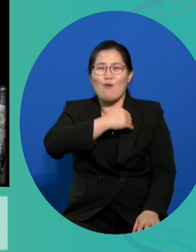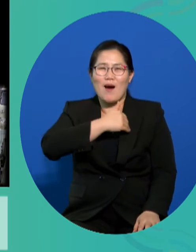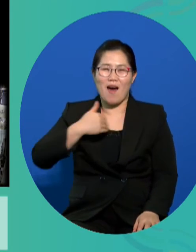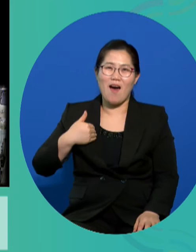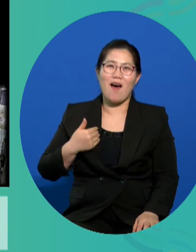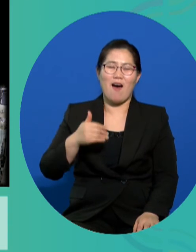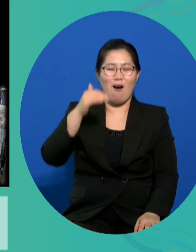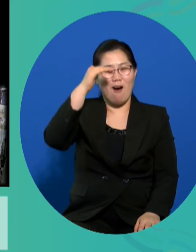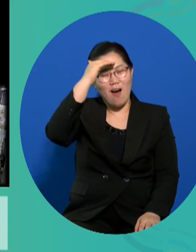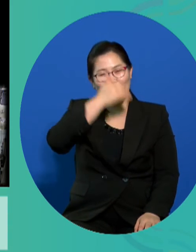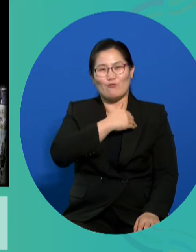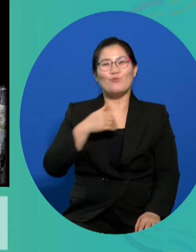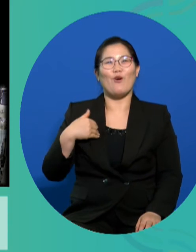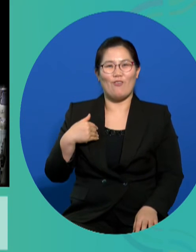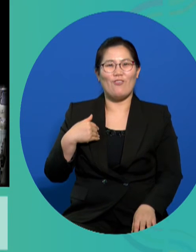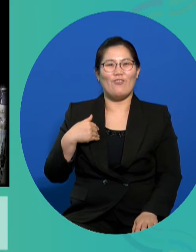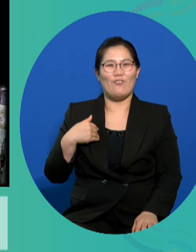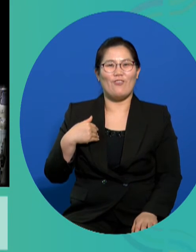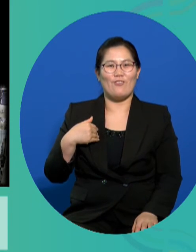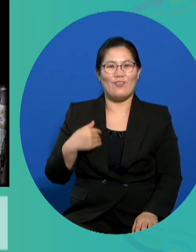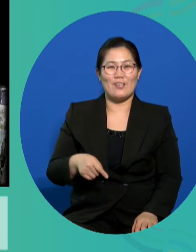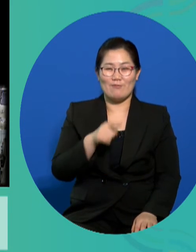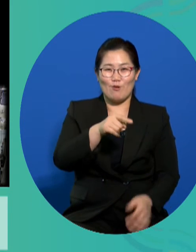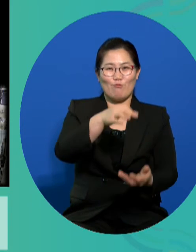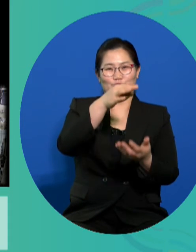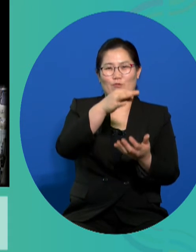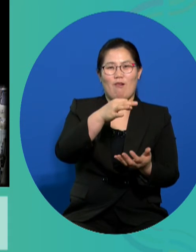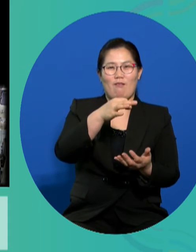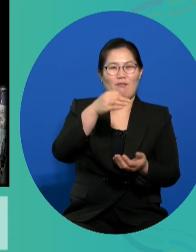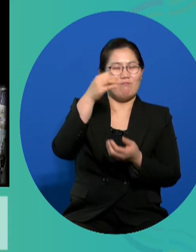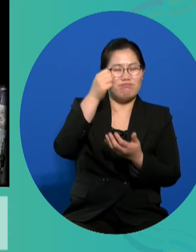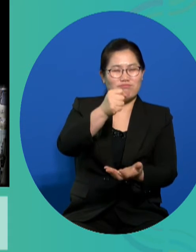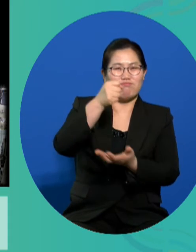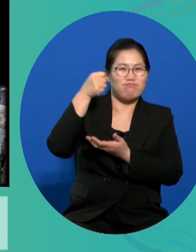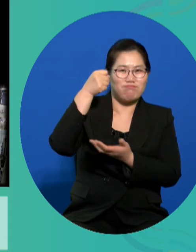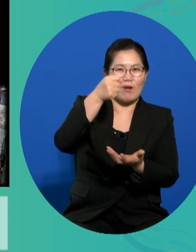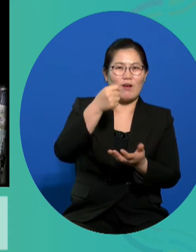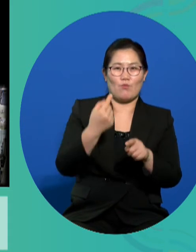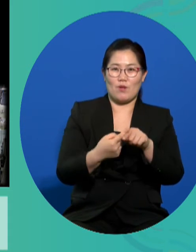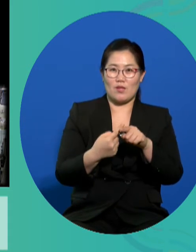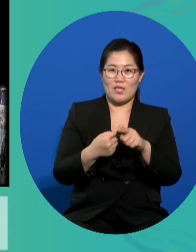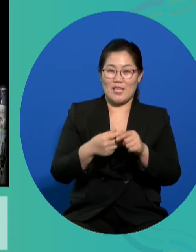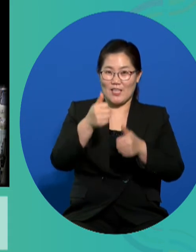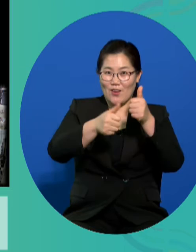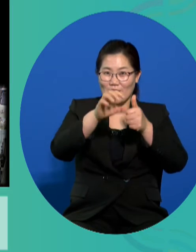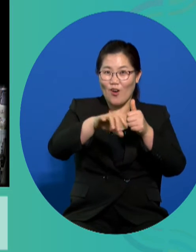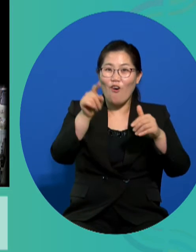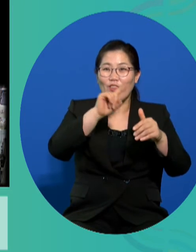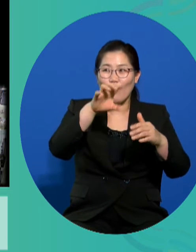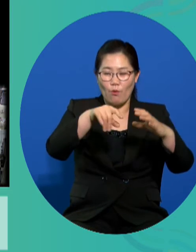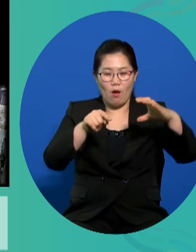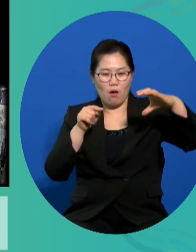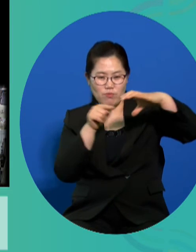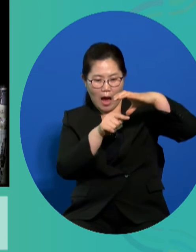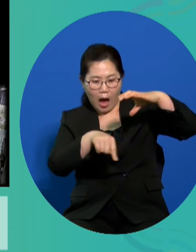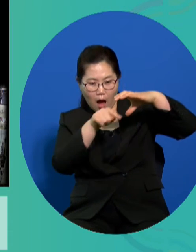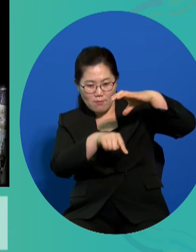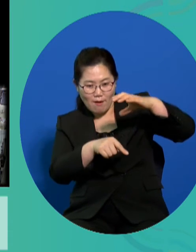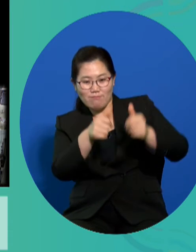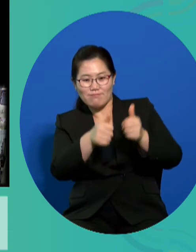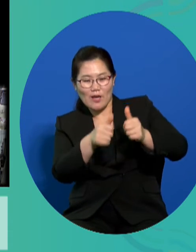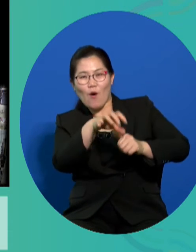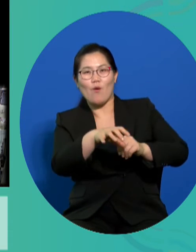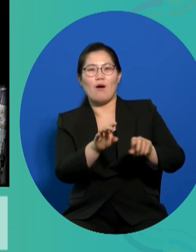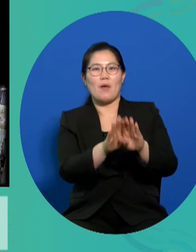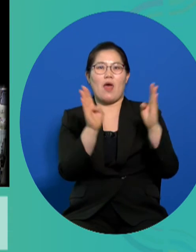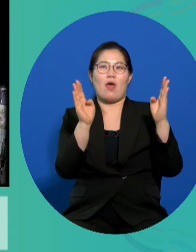이것도 유산입니다. 이것도 경기장을 동굴 안에다가 졌습니다. 지금도 이건 상당히 커다란 그